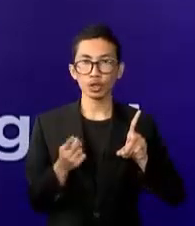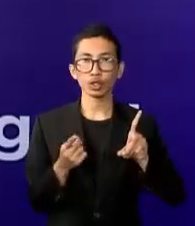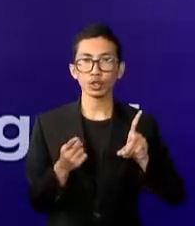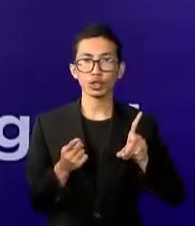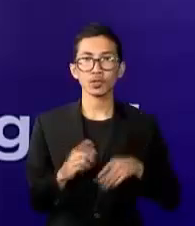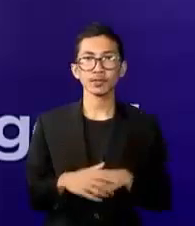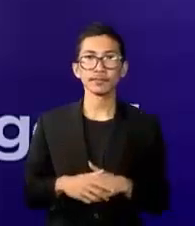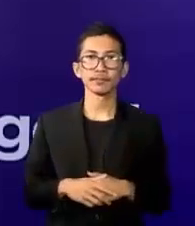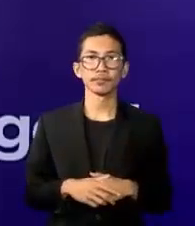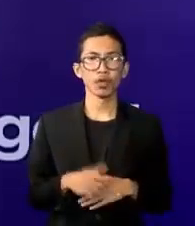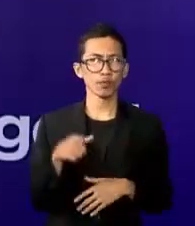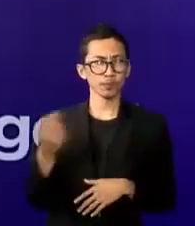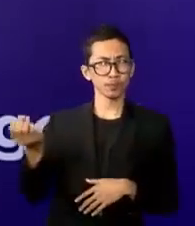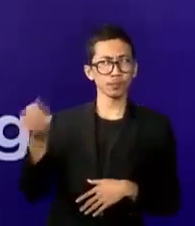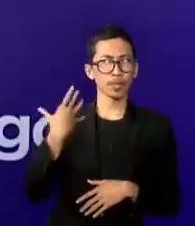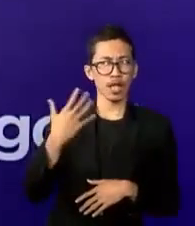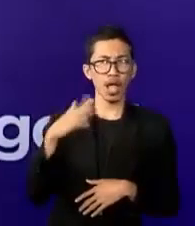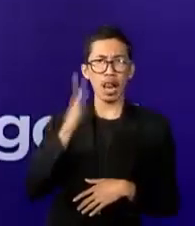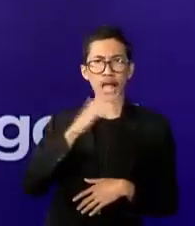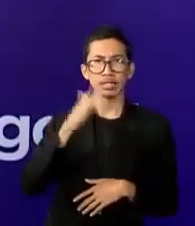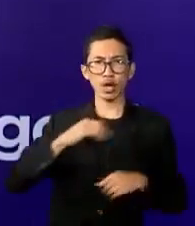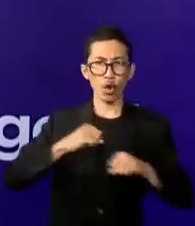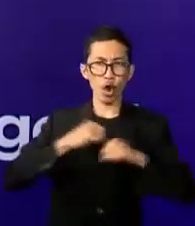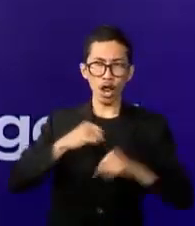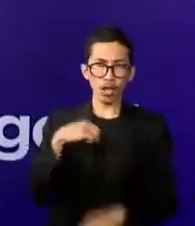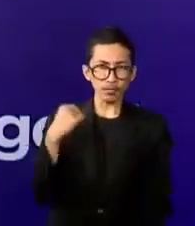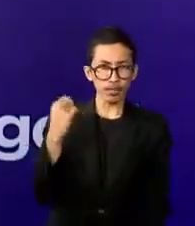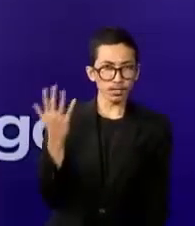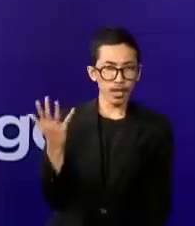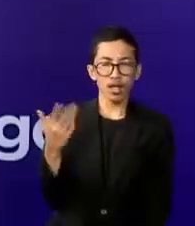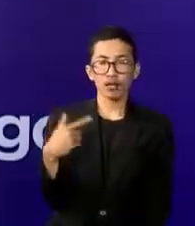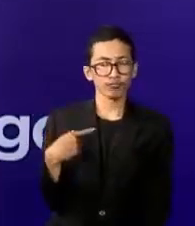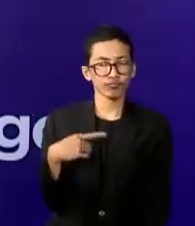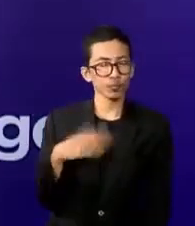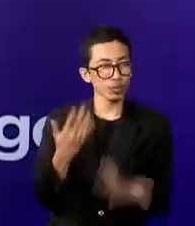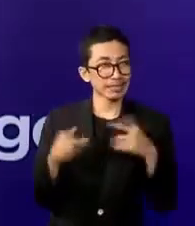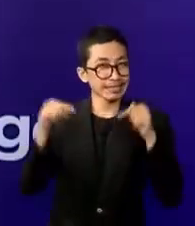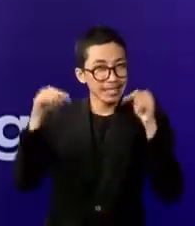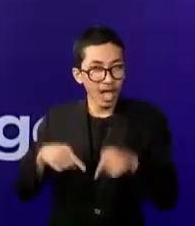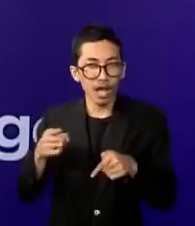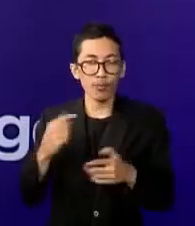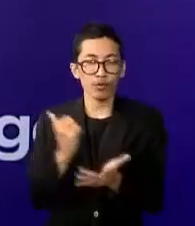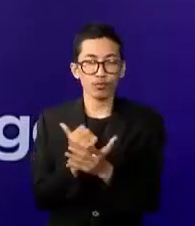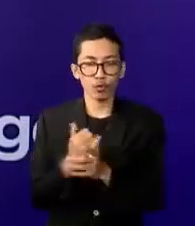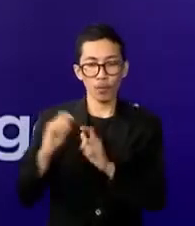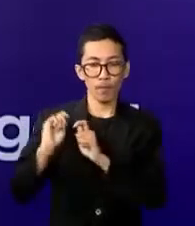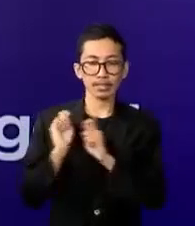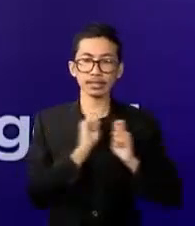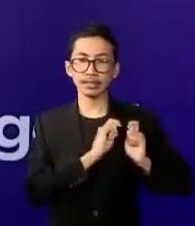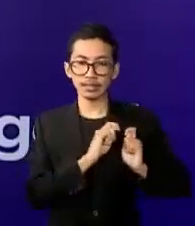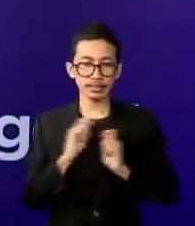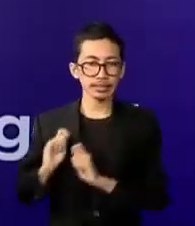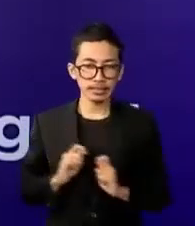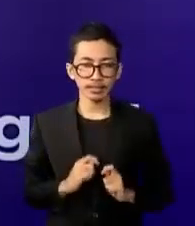kalau tadinya alasan tidak sempat olahraga mungkin bisa saat ini dia bisa olahraga dengan baik perbaiki posturnya banyak beragam cara